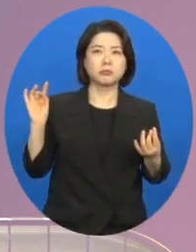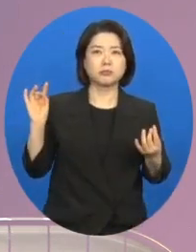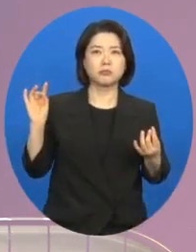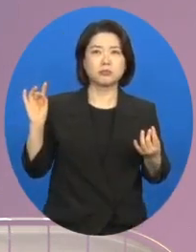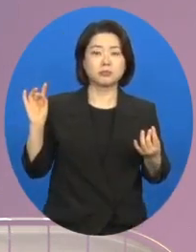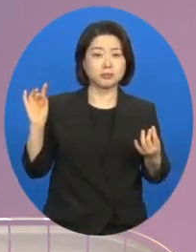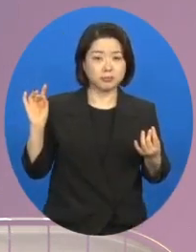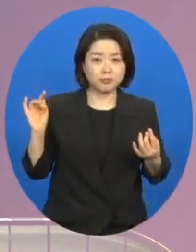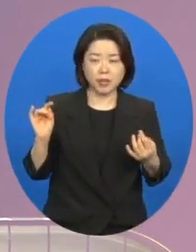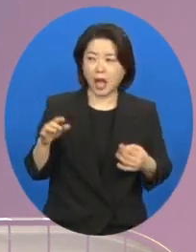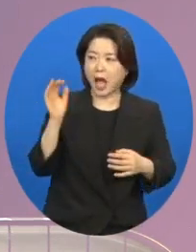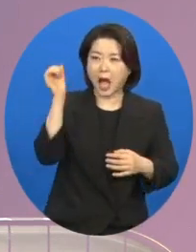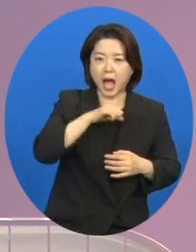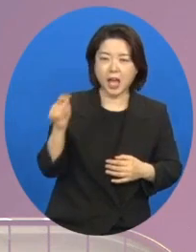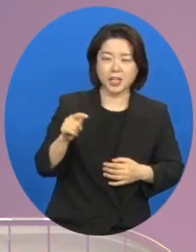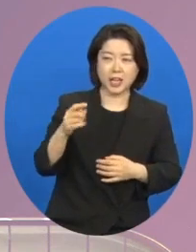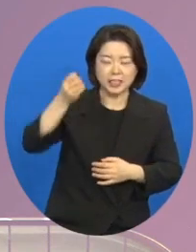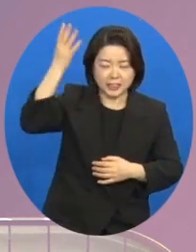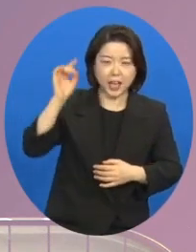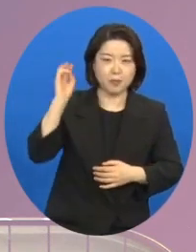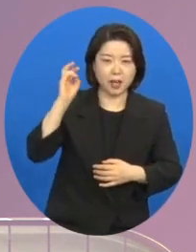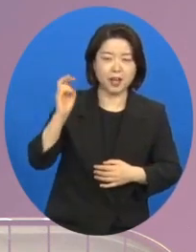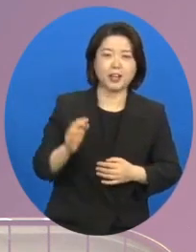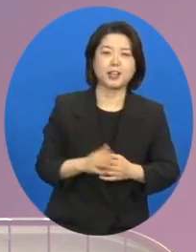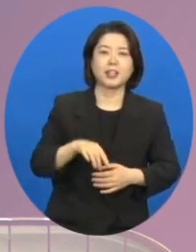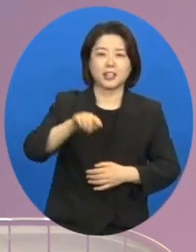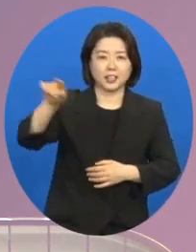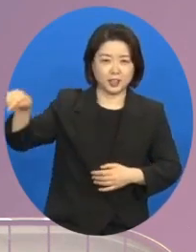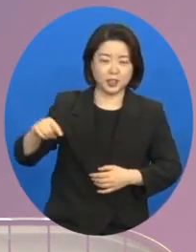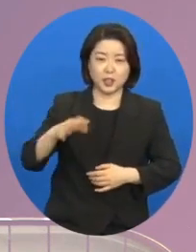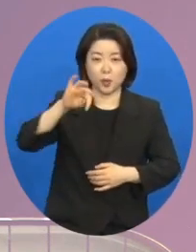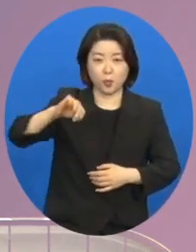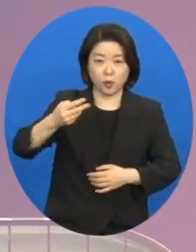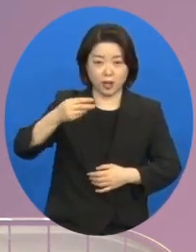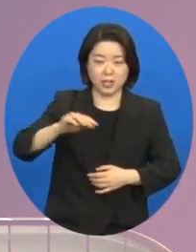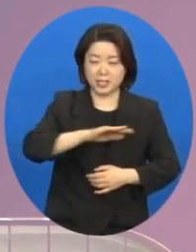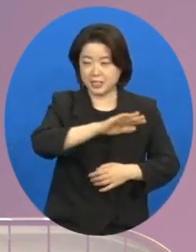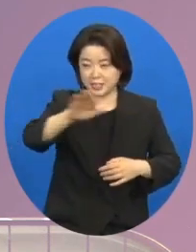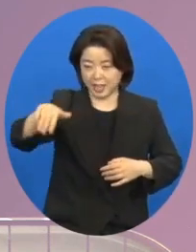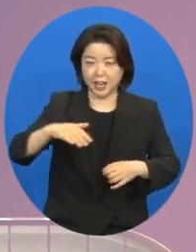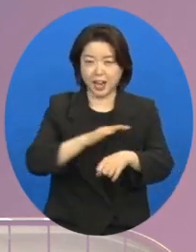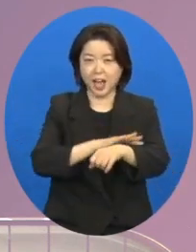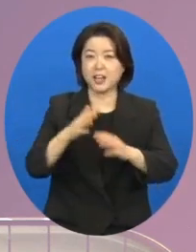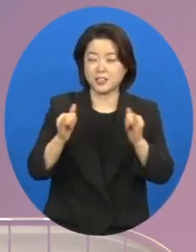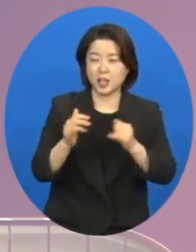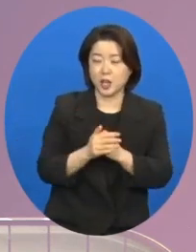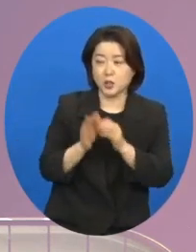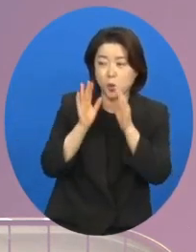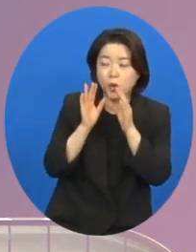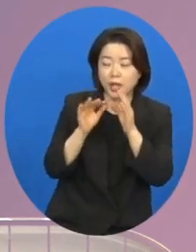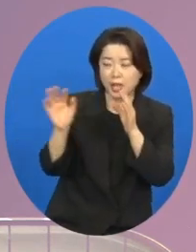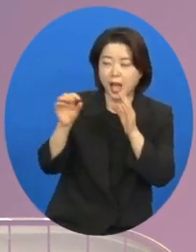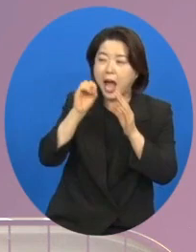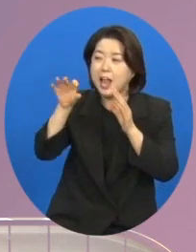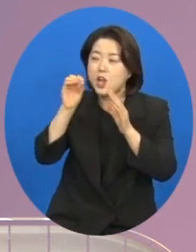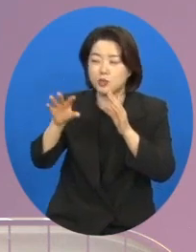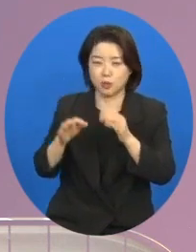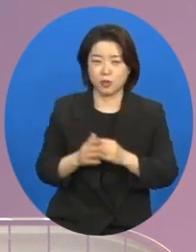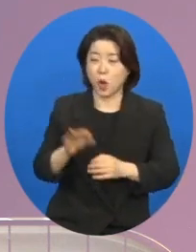안 하고 가만, 아, 얘가 지금 대사를 잊었나 보다. 그러니까 그 원리를 잘 아는 사람들 주변에서 조용히 얘기해 주는 거예요.